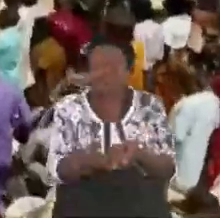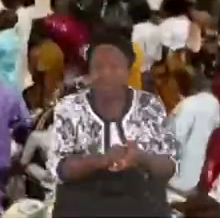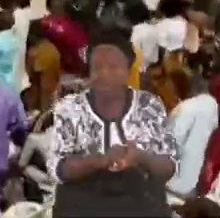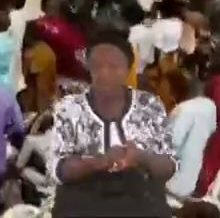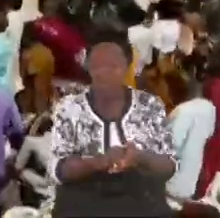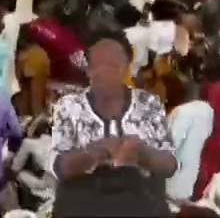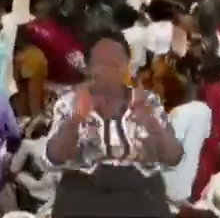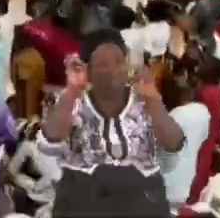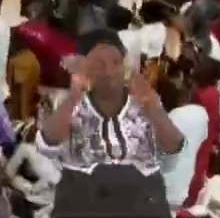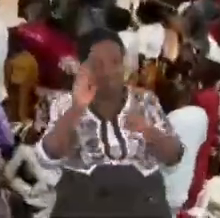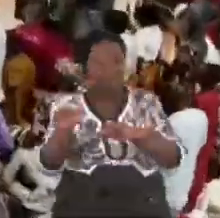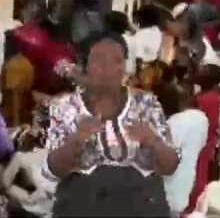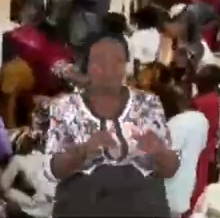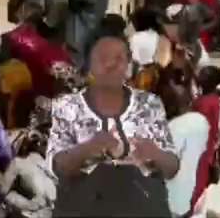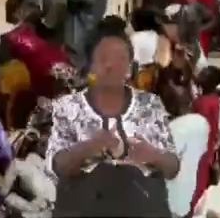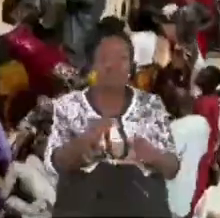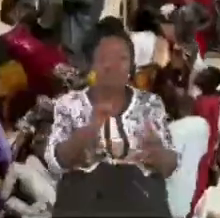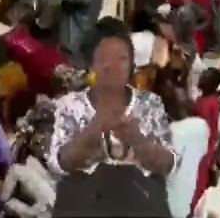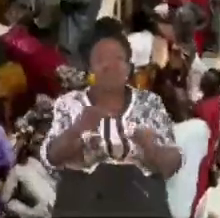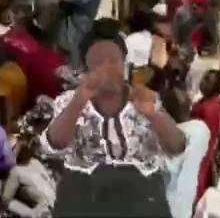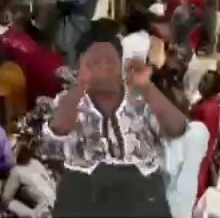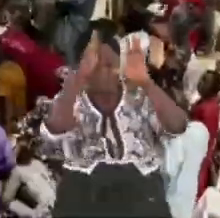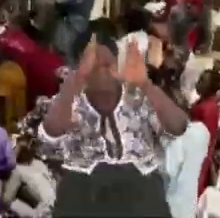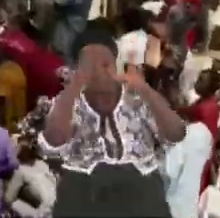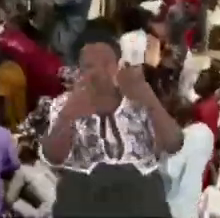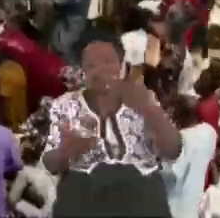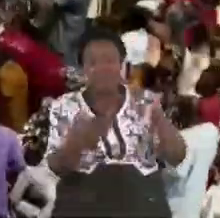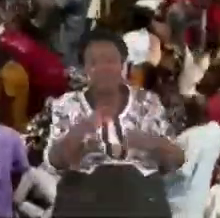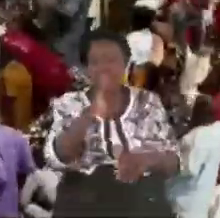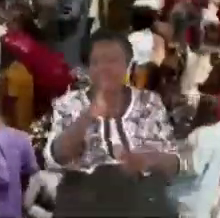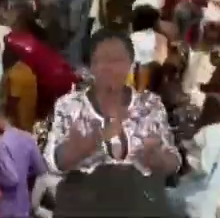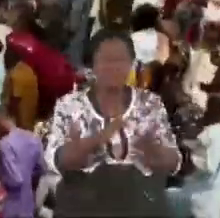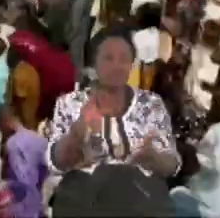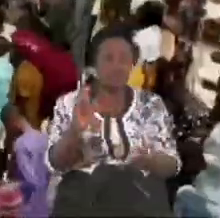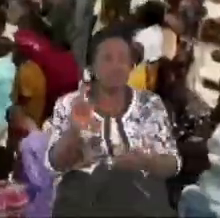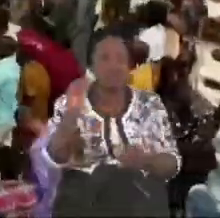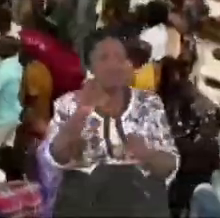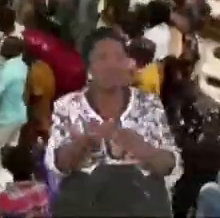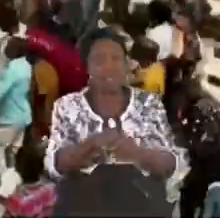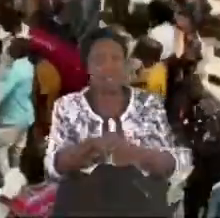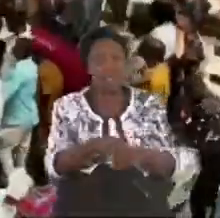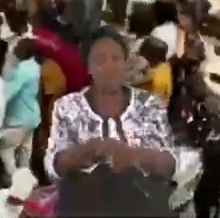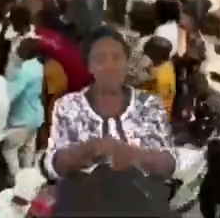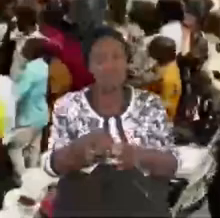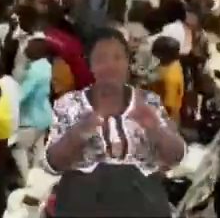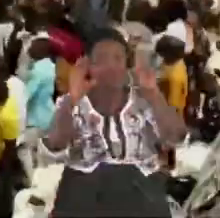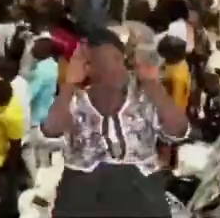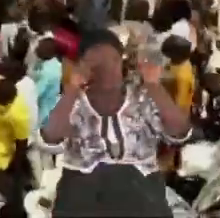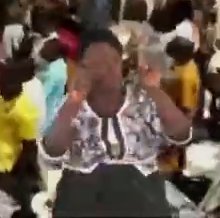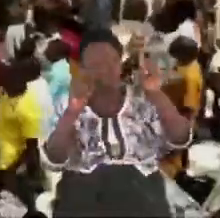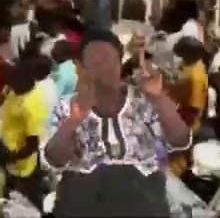je le ferai afin que le Père soit glorifié dans le Fils